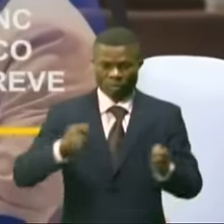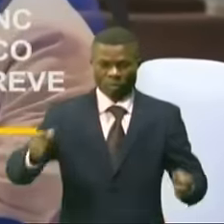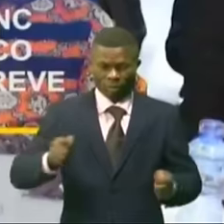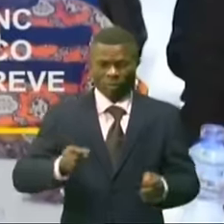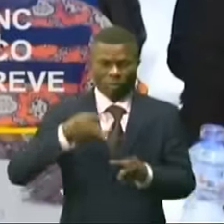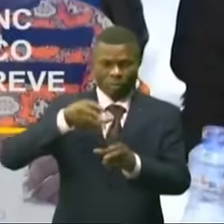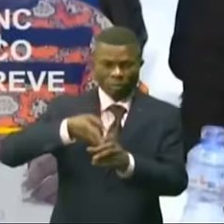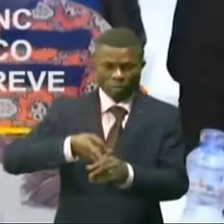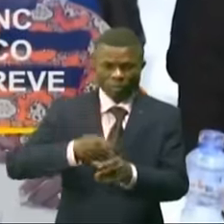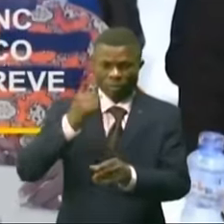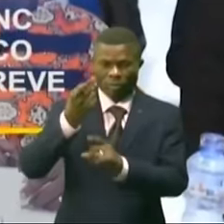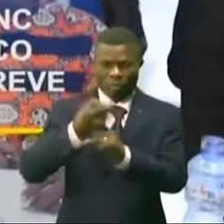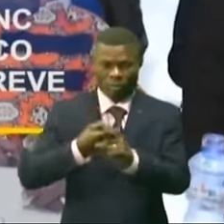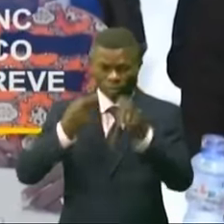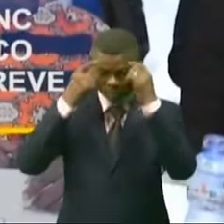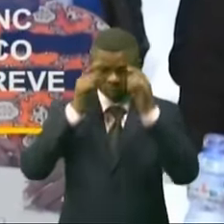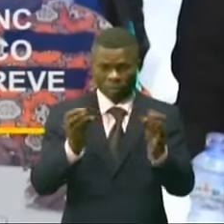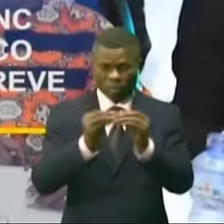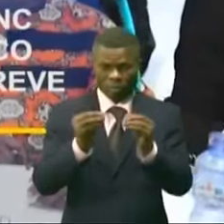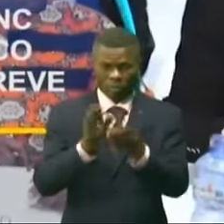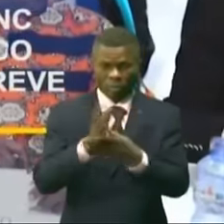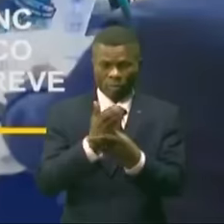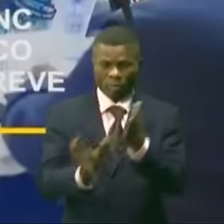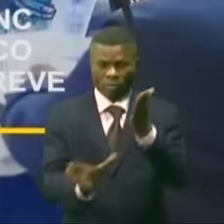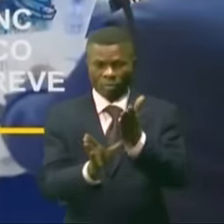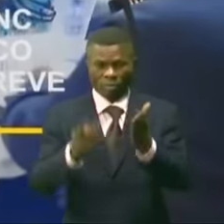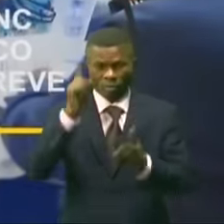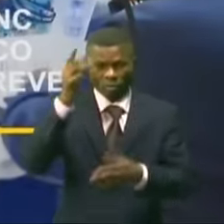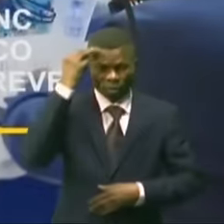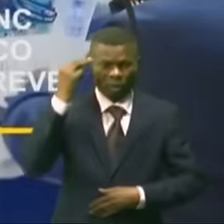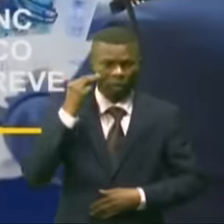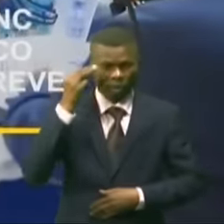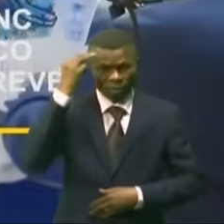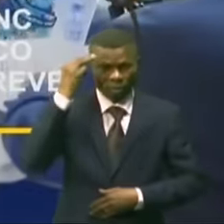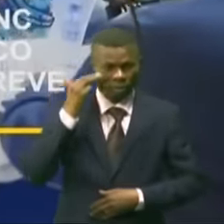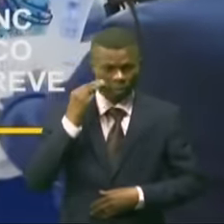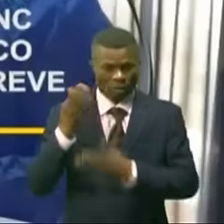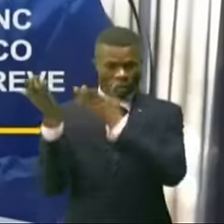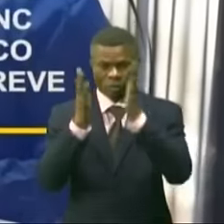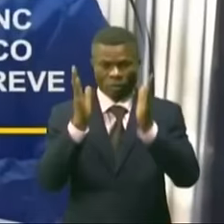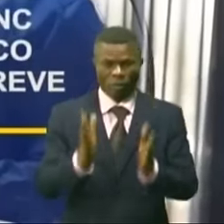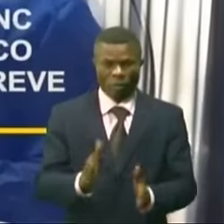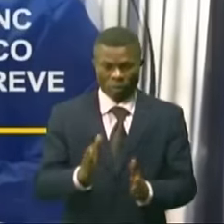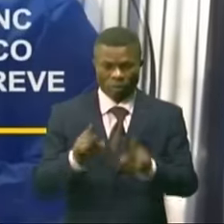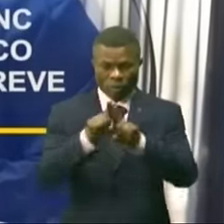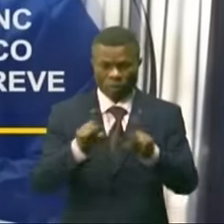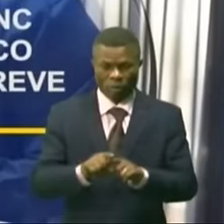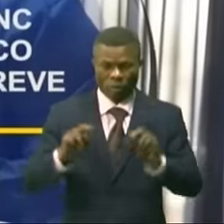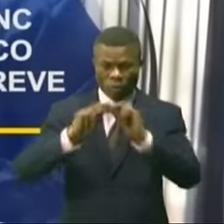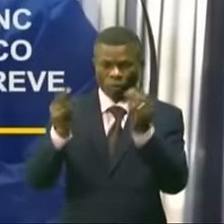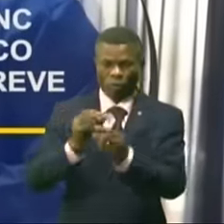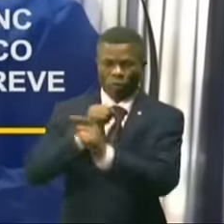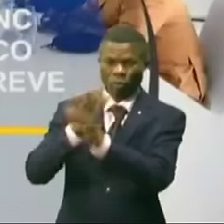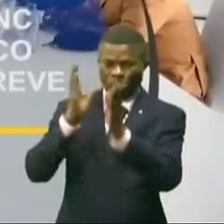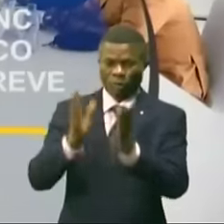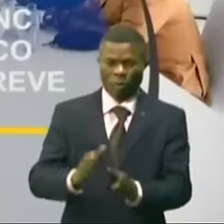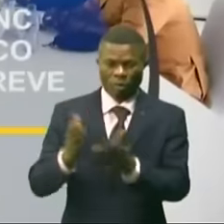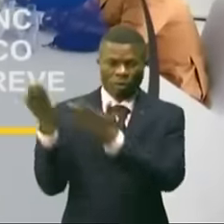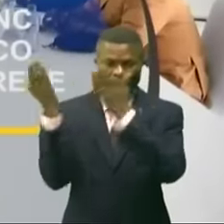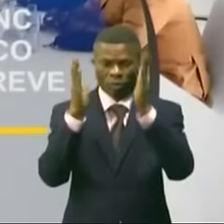retombé de la réunion entre le vice-Premier ministre ministre des Transports et le bon syndicat